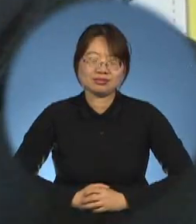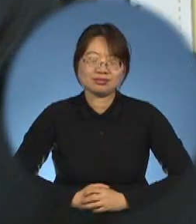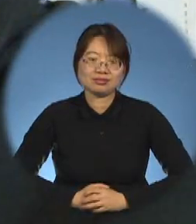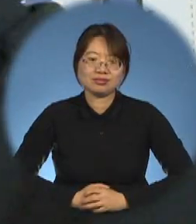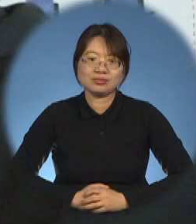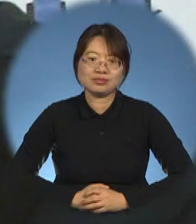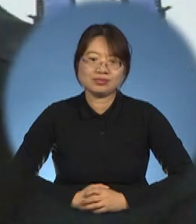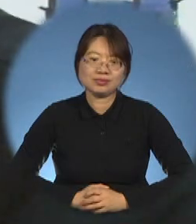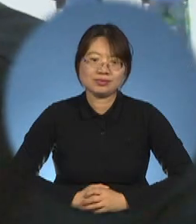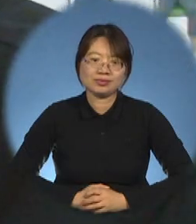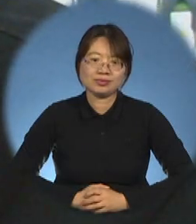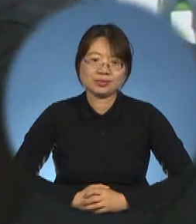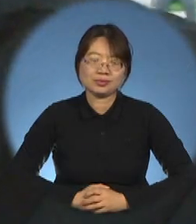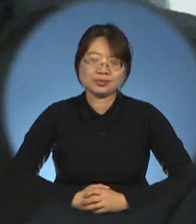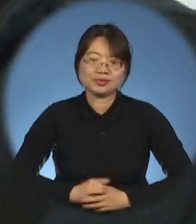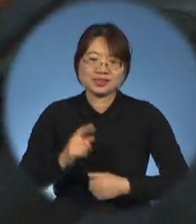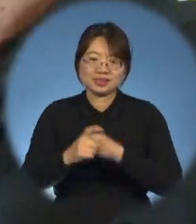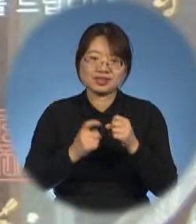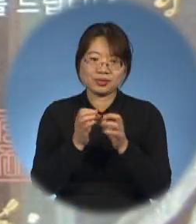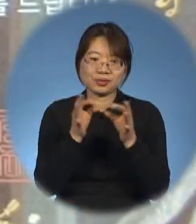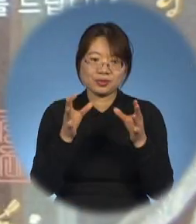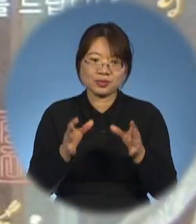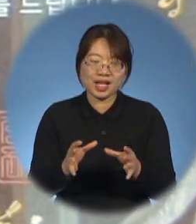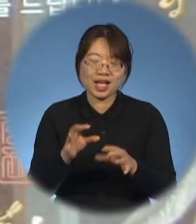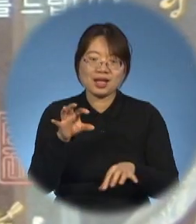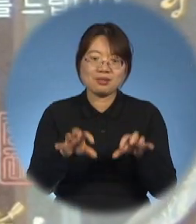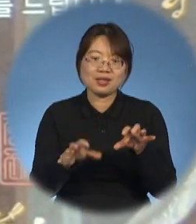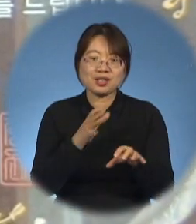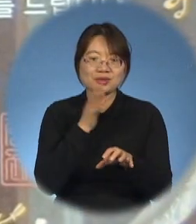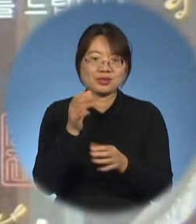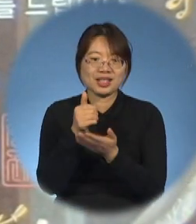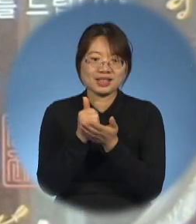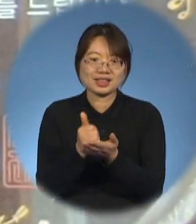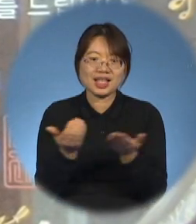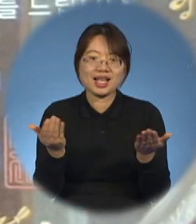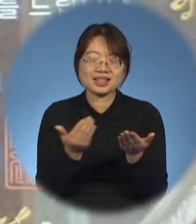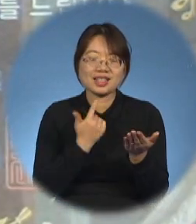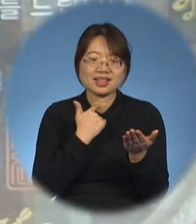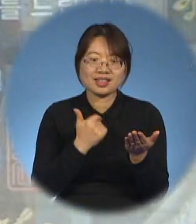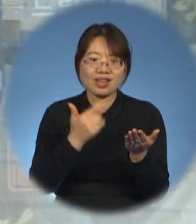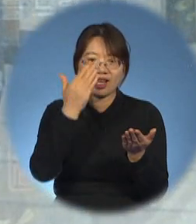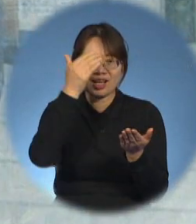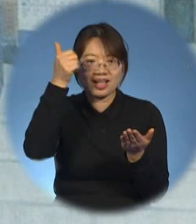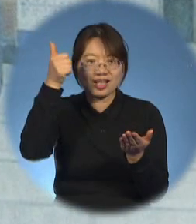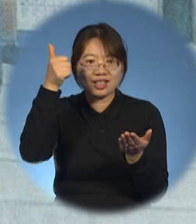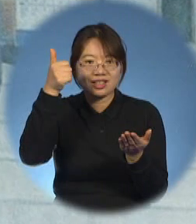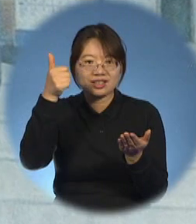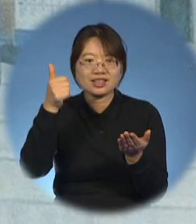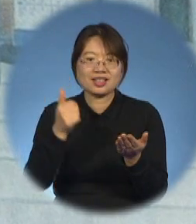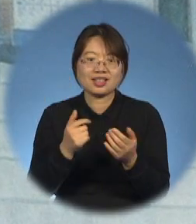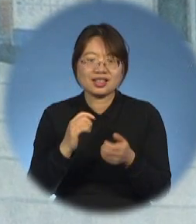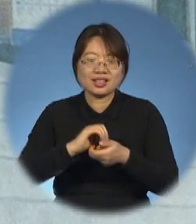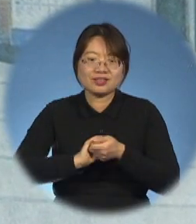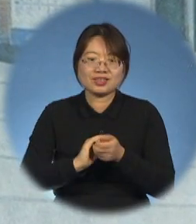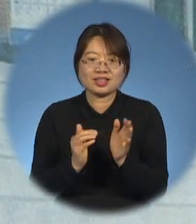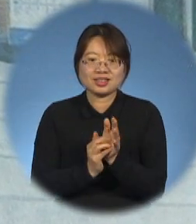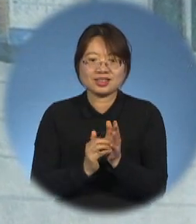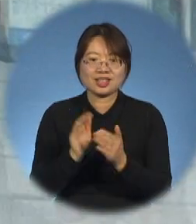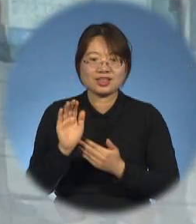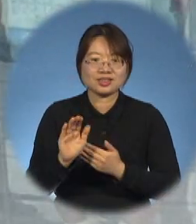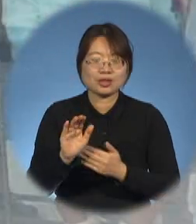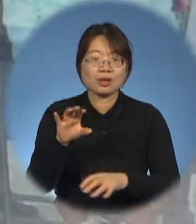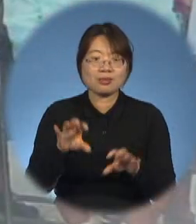으 10년간 마을 노인회장 일을 맡았던 할아버지는 임기가 끝난 후에도